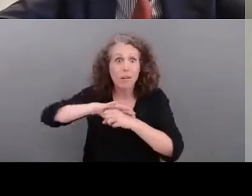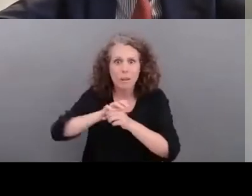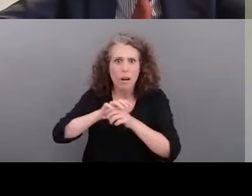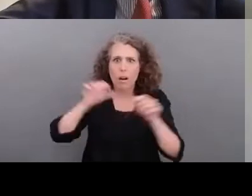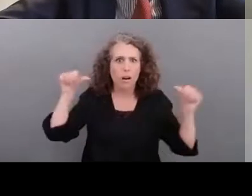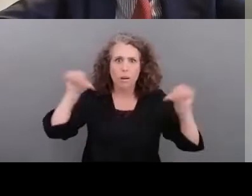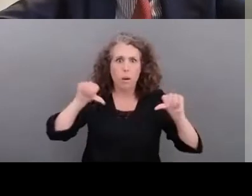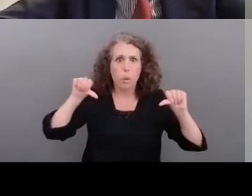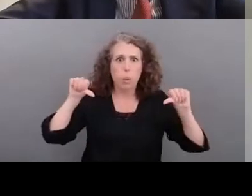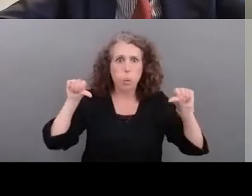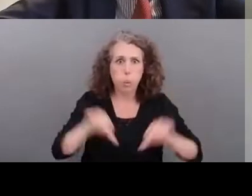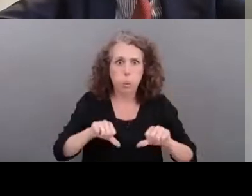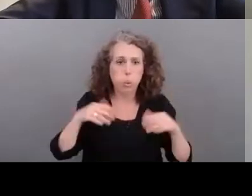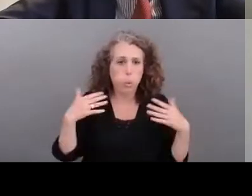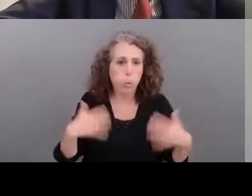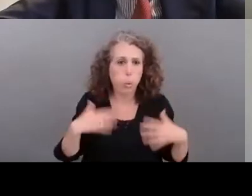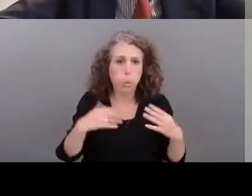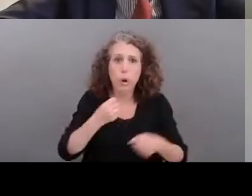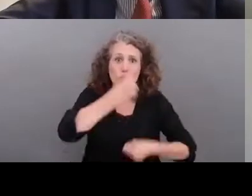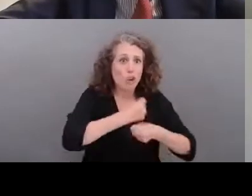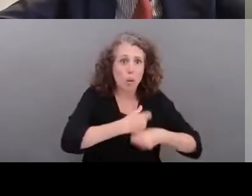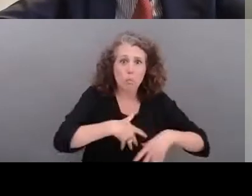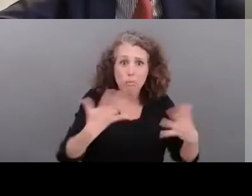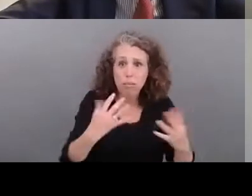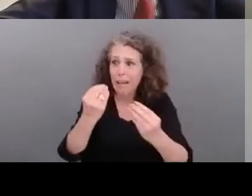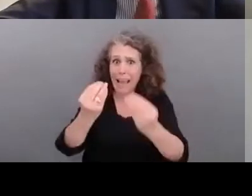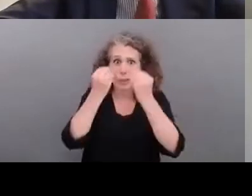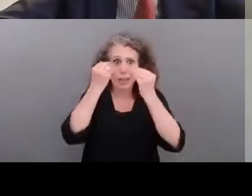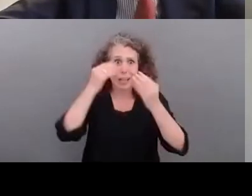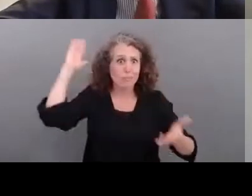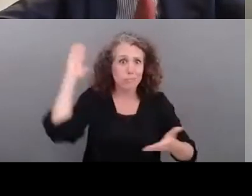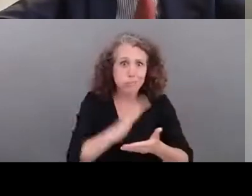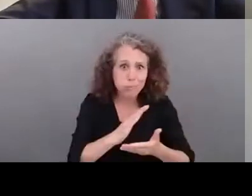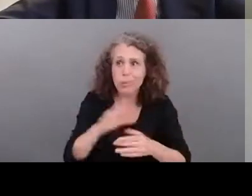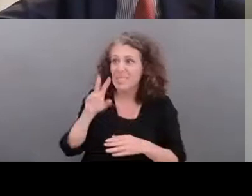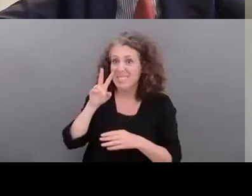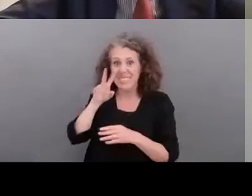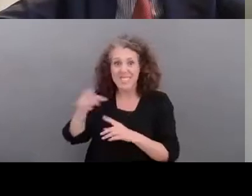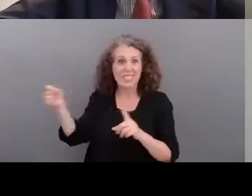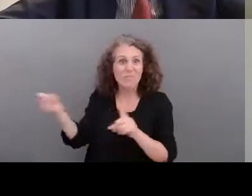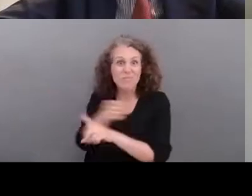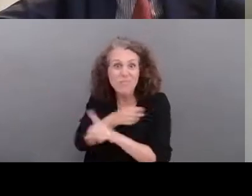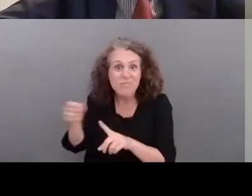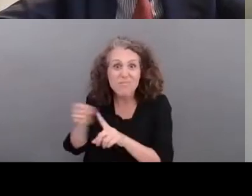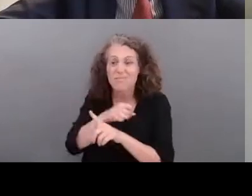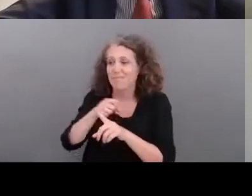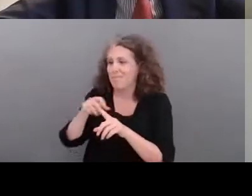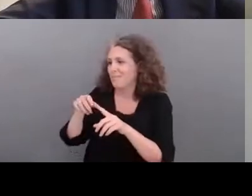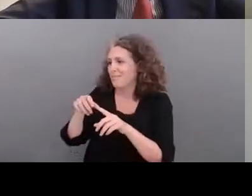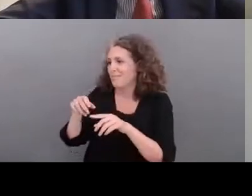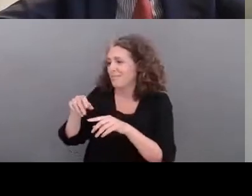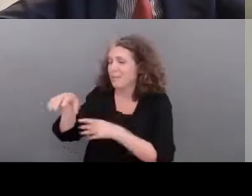la pandémie. Les emplois ont été perdus, les enfants ont perdu un accès à l'éducation. On a vu plus